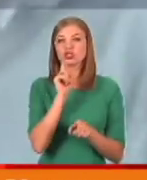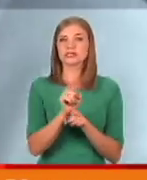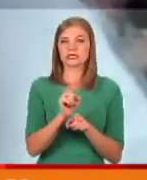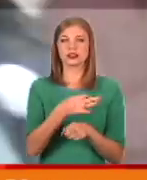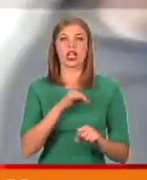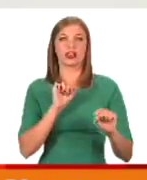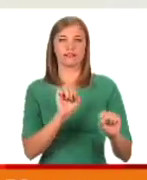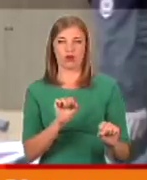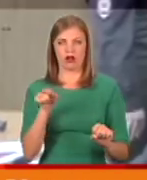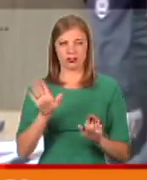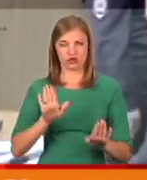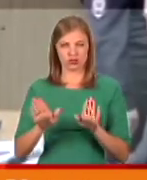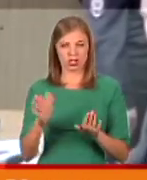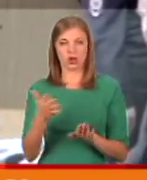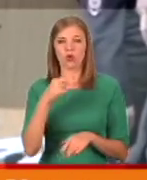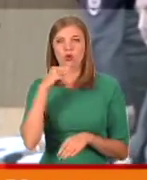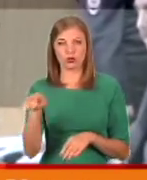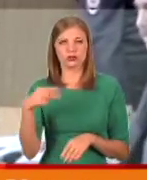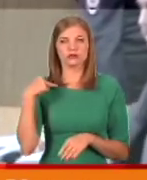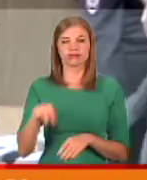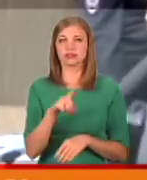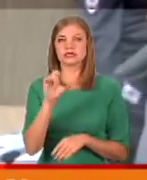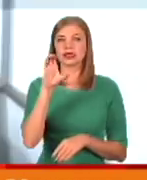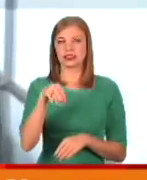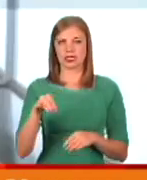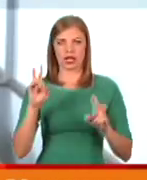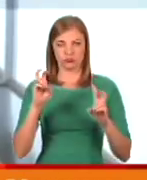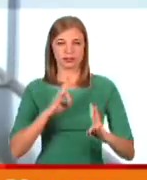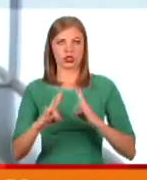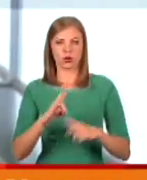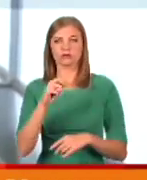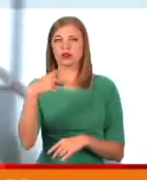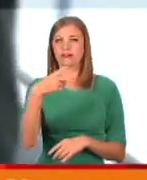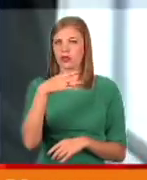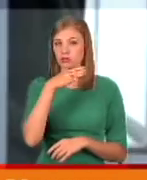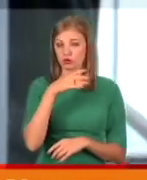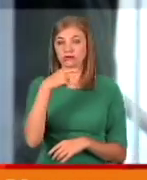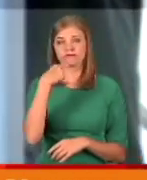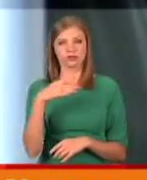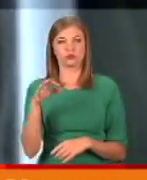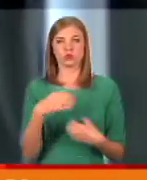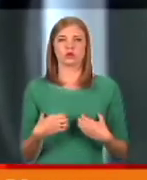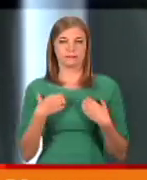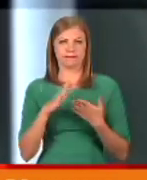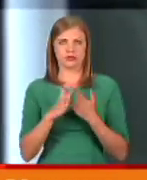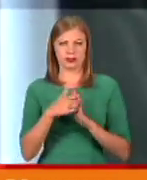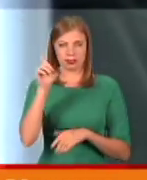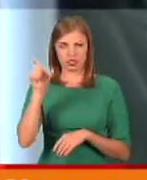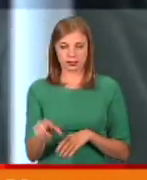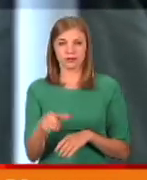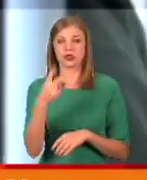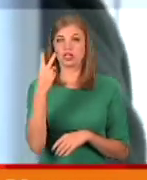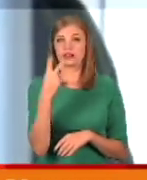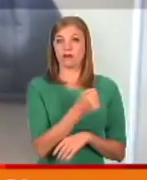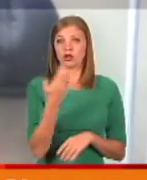та адвокат режисера, якого в Росії засудили за статтею тероризм на 20 років, повідомили про критичний стан Сенцова.